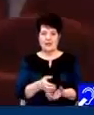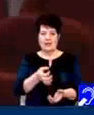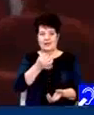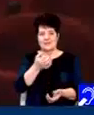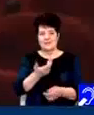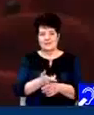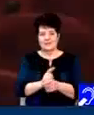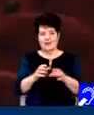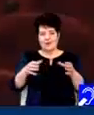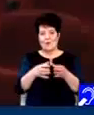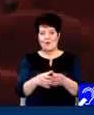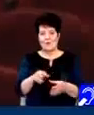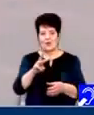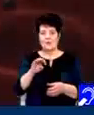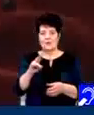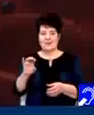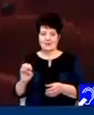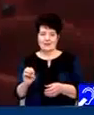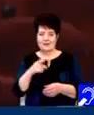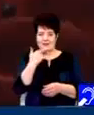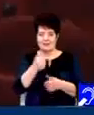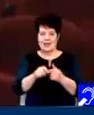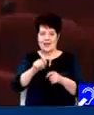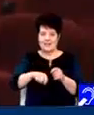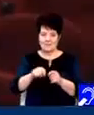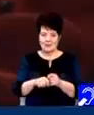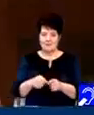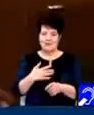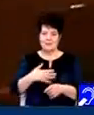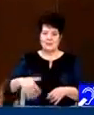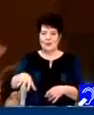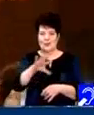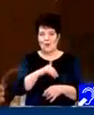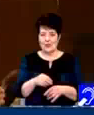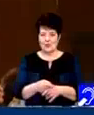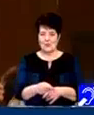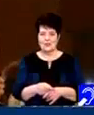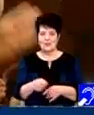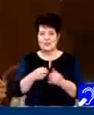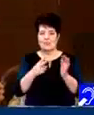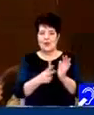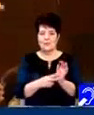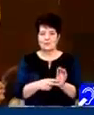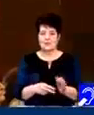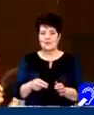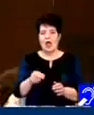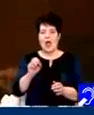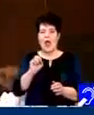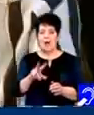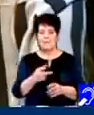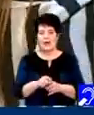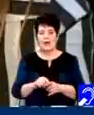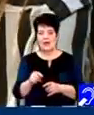că e ca un drum pe munte pe care n-ai mai fost. Este o experiență unică, inedită pentru noi toți. Pe 17 aprilie, sala Palatului va